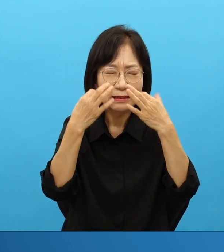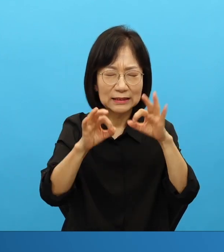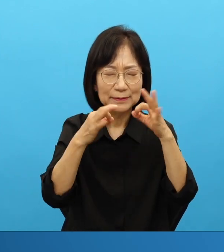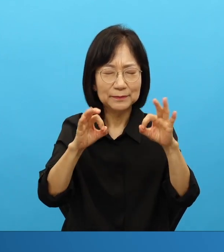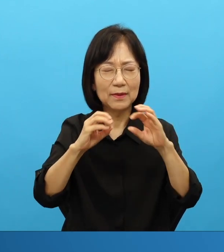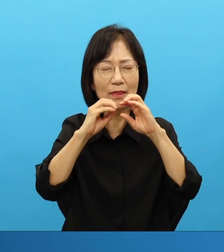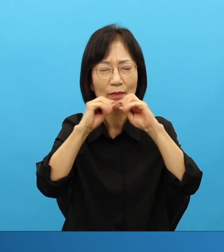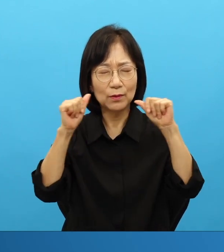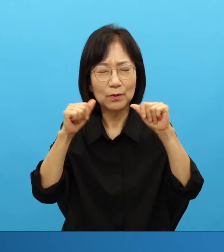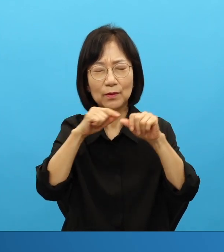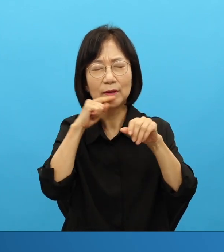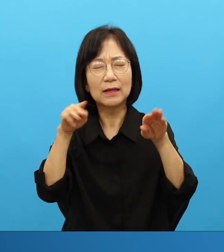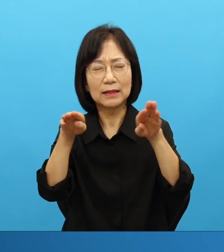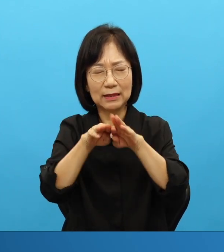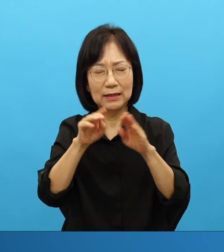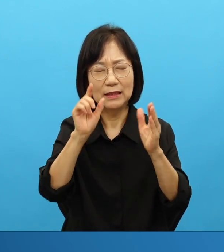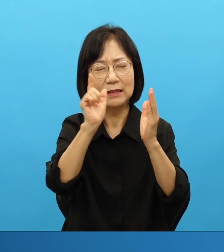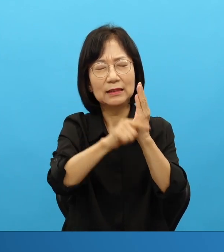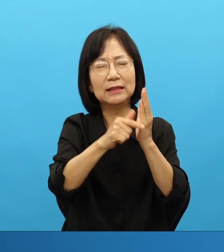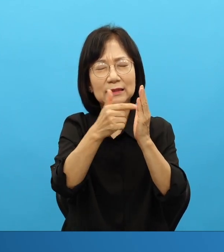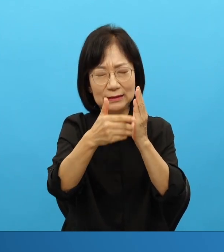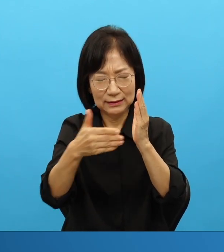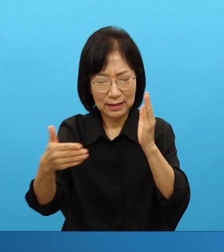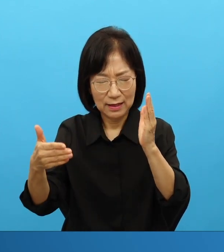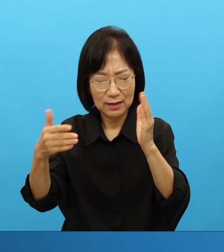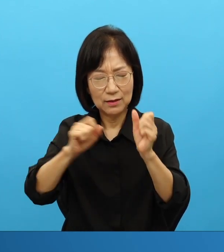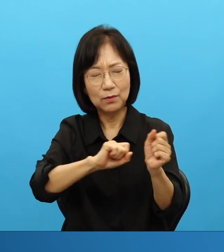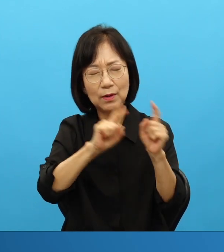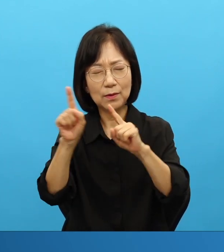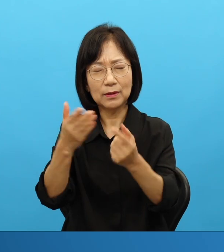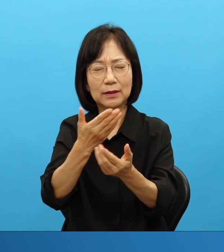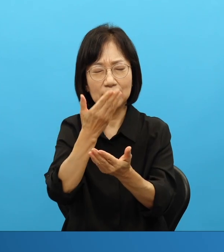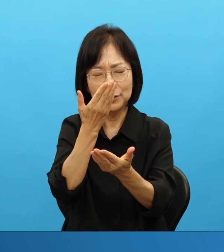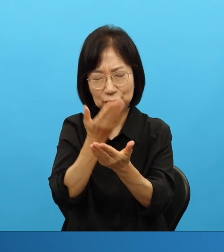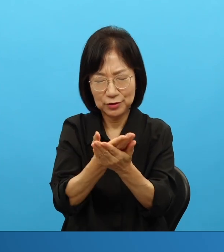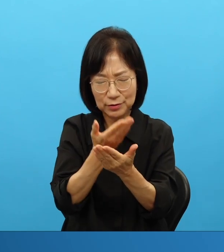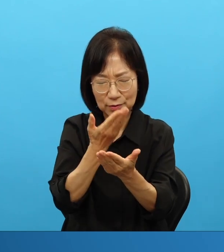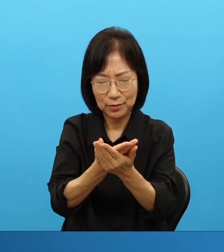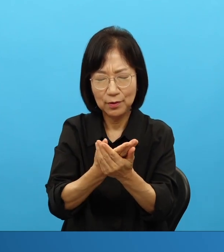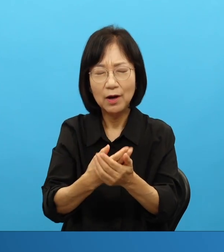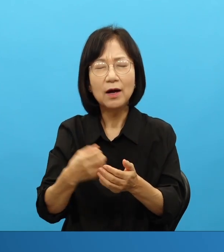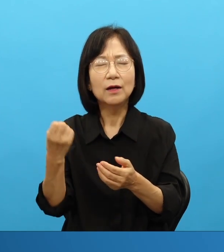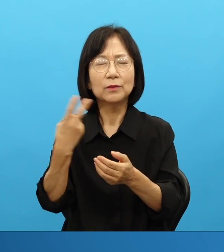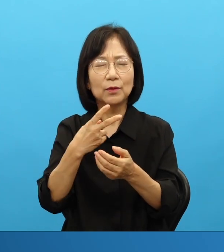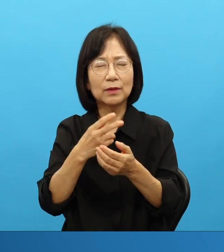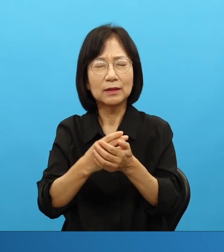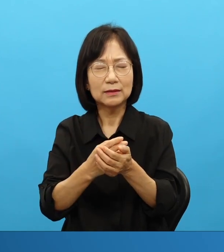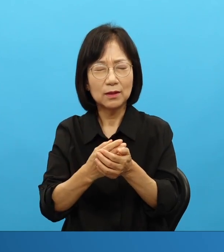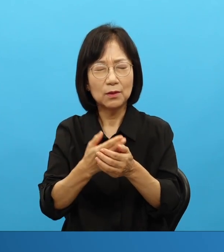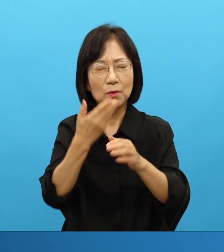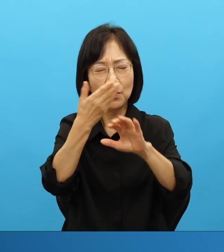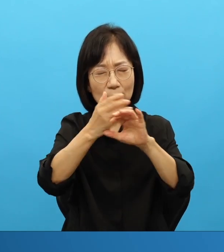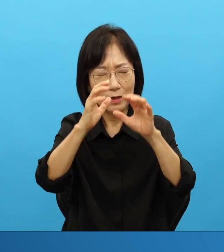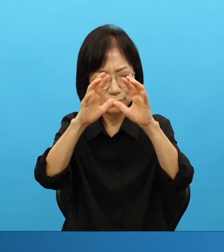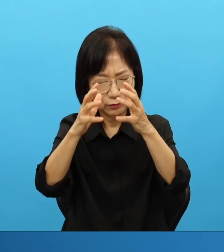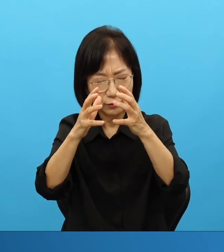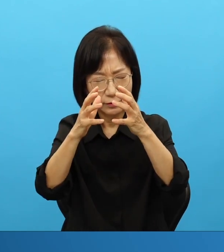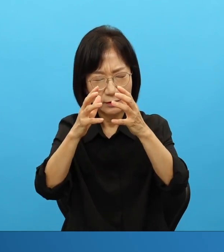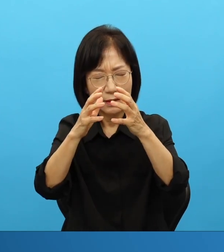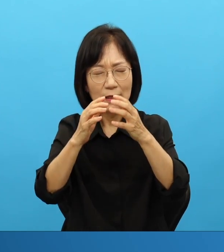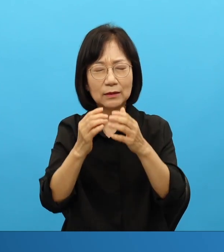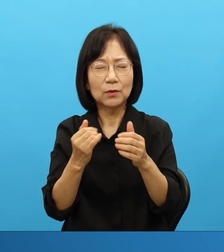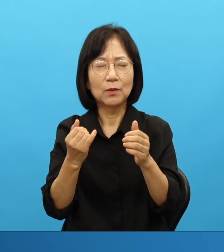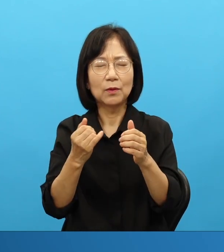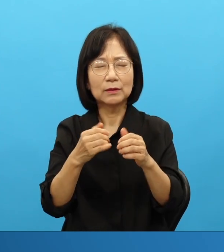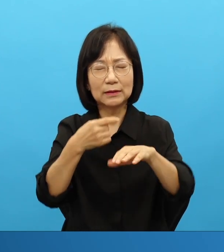살리는 교회에 주신 사명을 놓치지 않게 하옵소서. Thank you for giving us the opportunity to hold on to this one and only covenant of Mount Calvary, the Mount